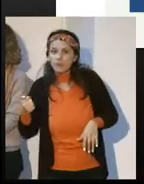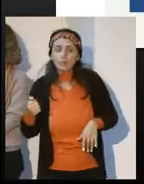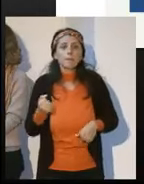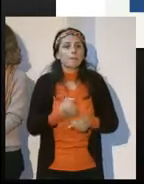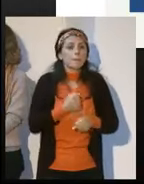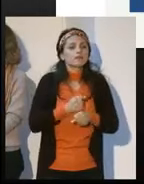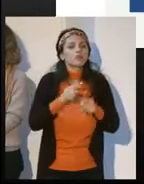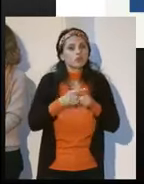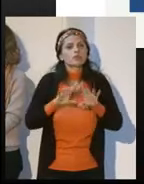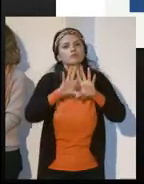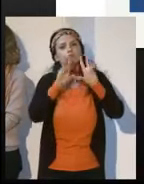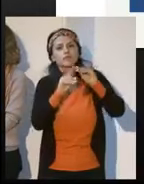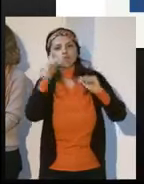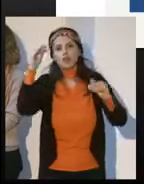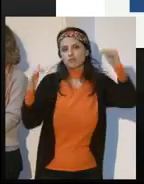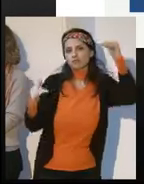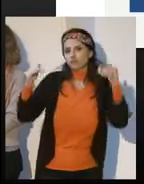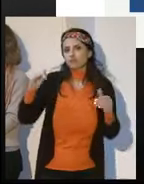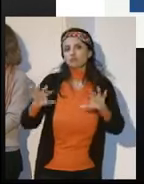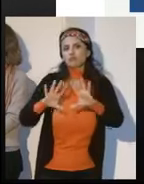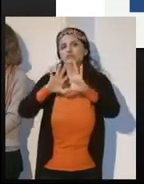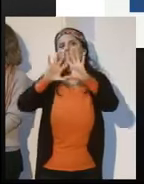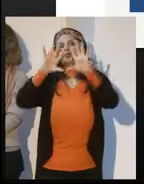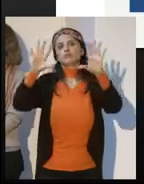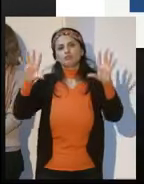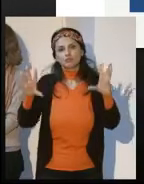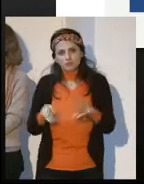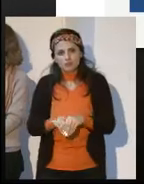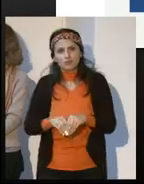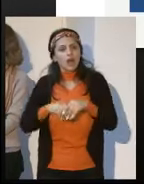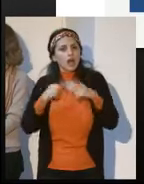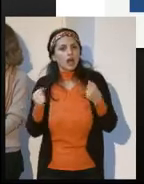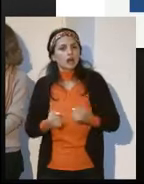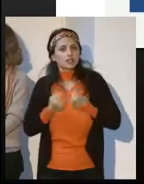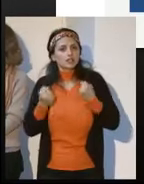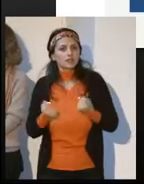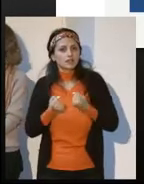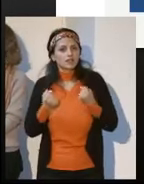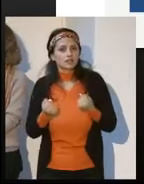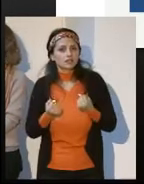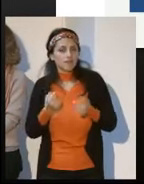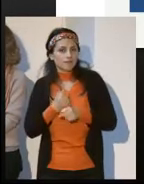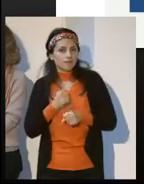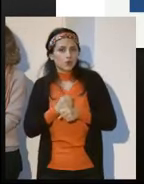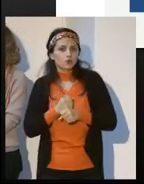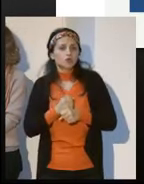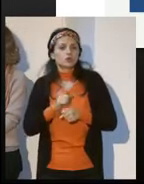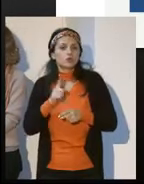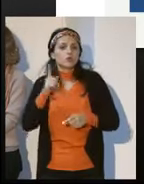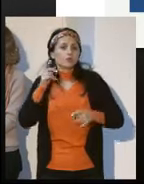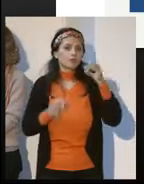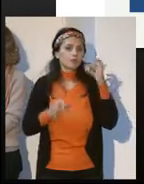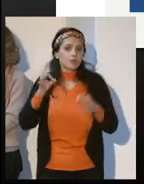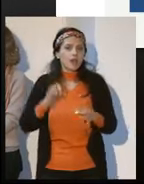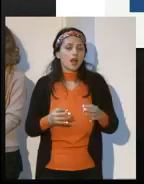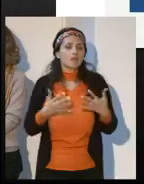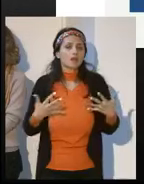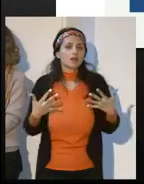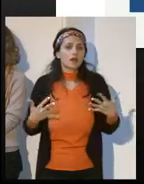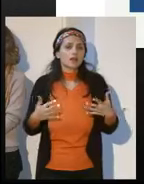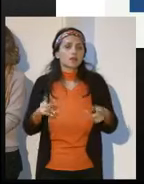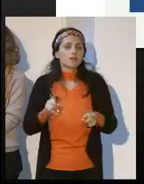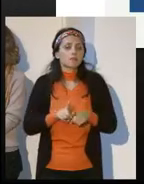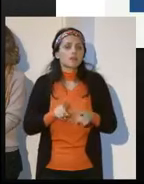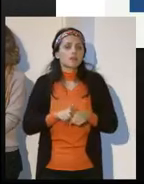paralel cu toate activitatile despre care vom povestit un plan de actiune extrem de concentrat pe